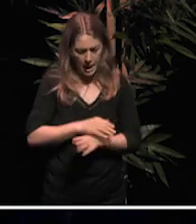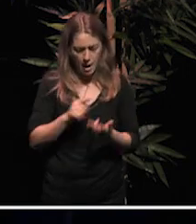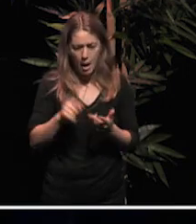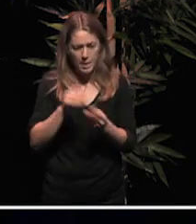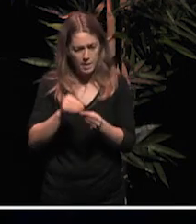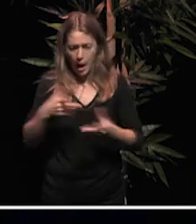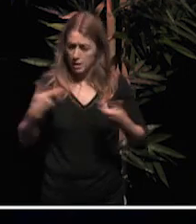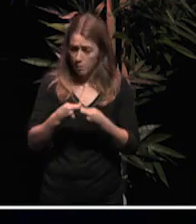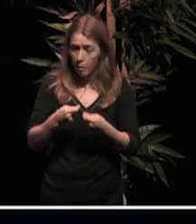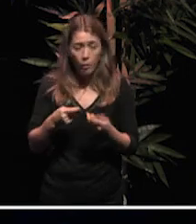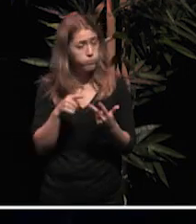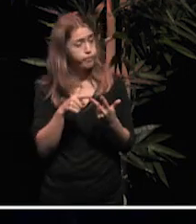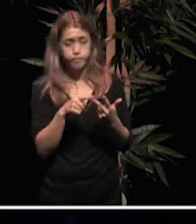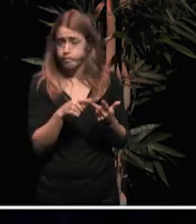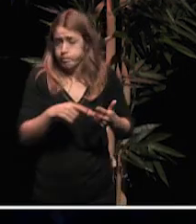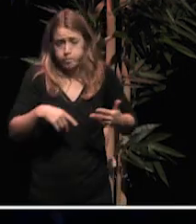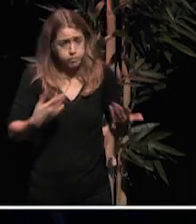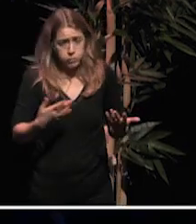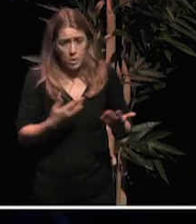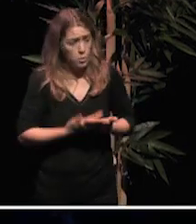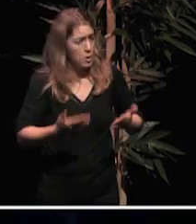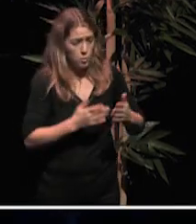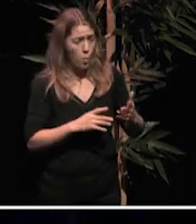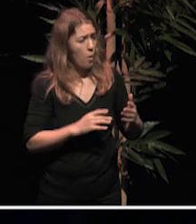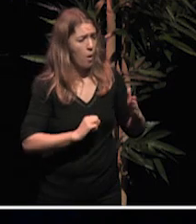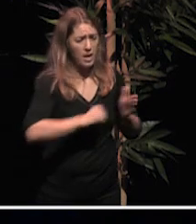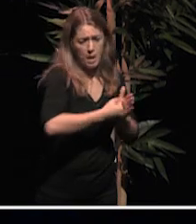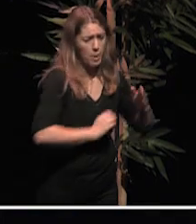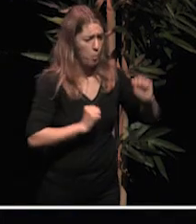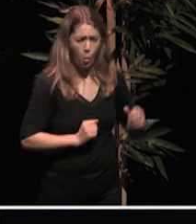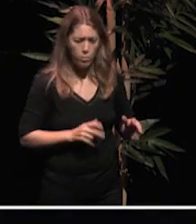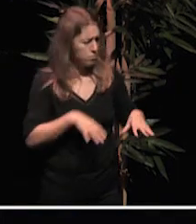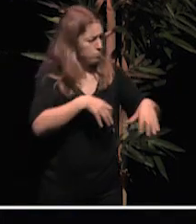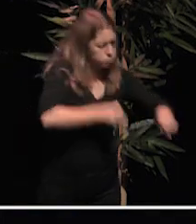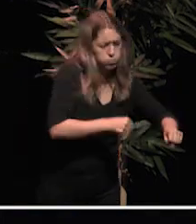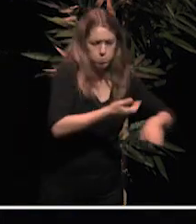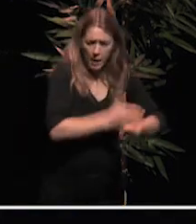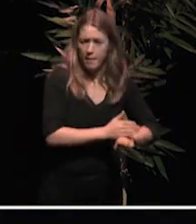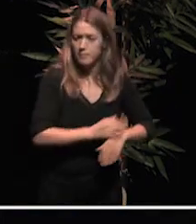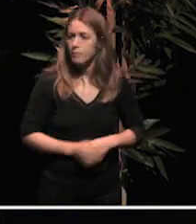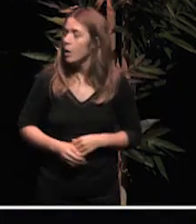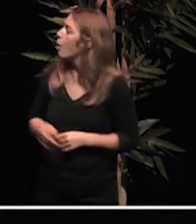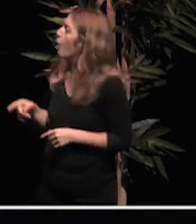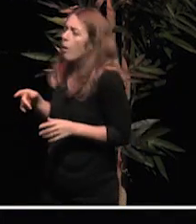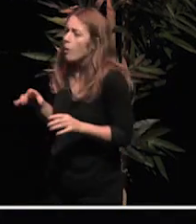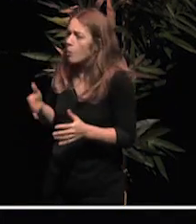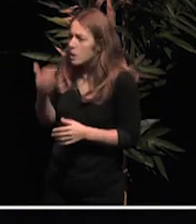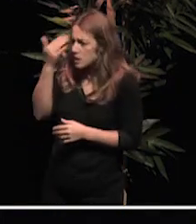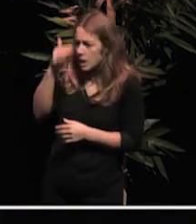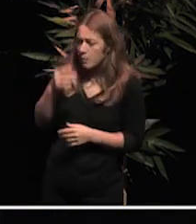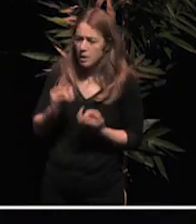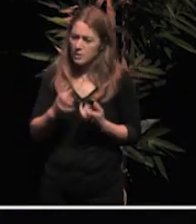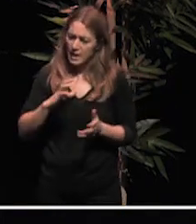matériel est adapté, là on peut affronter certains sports extrêmes. Et comment on le sait? Il y a des jours où vous vous dites « j'aimerais sortir, mais là, faut